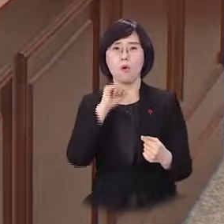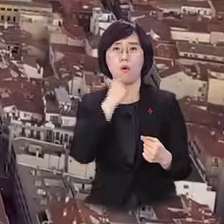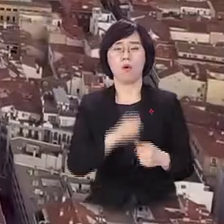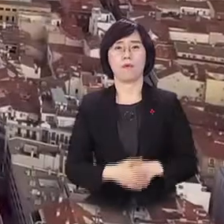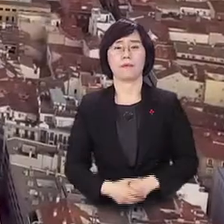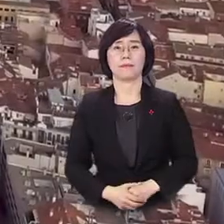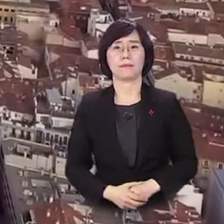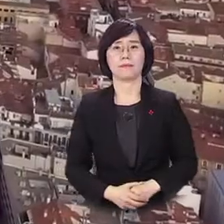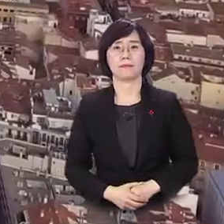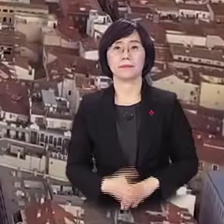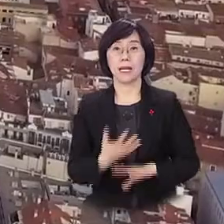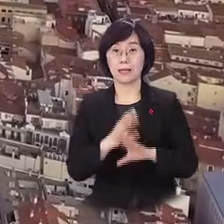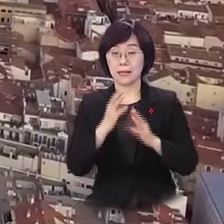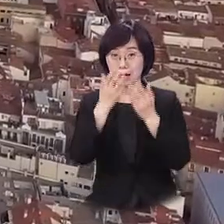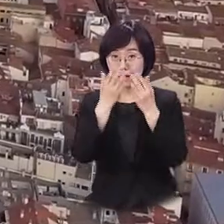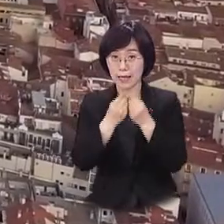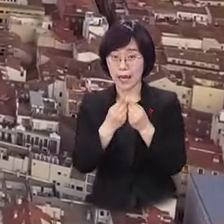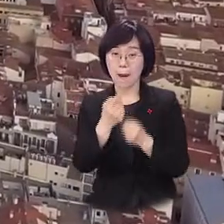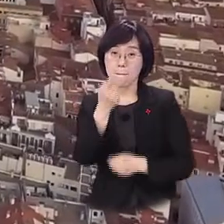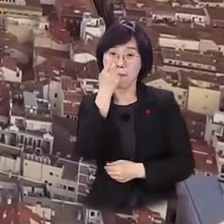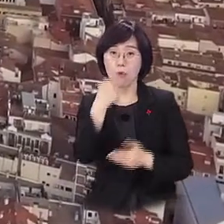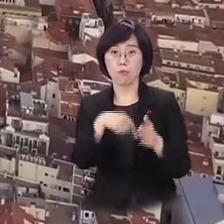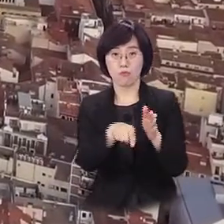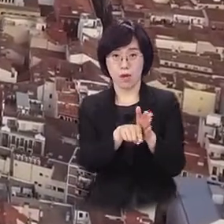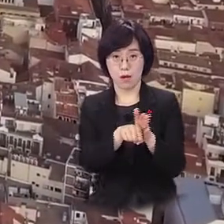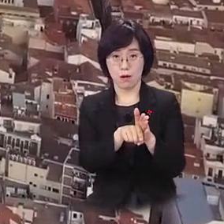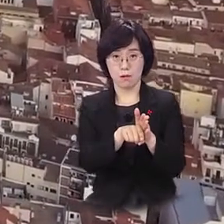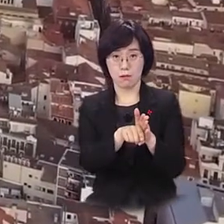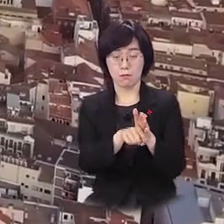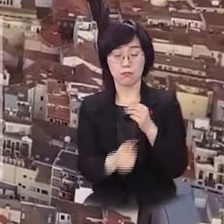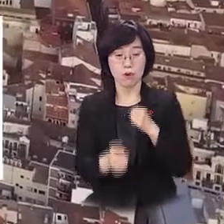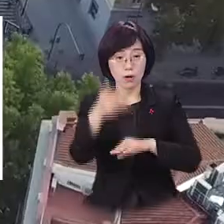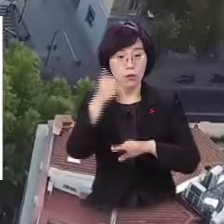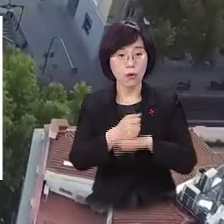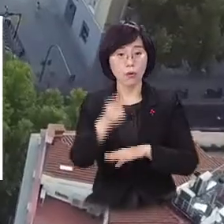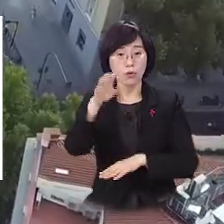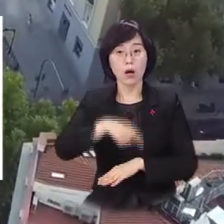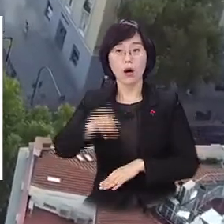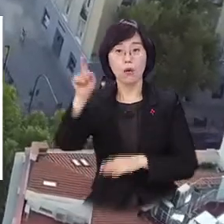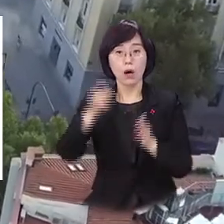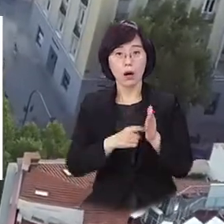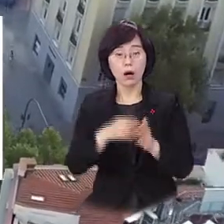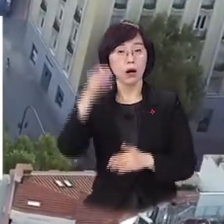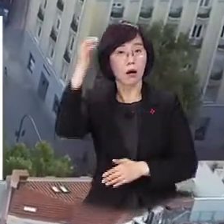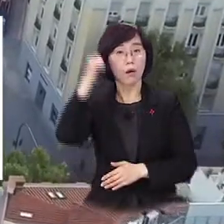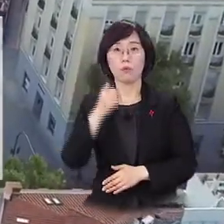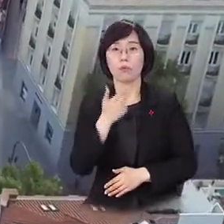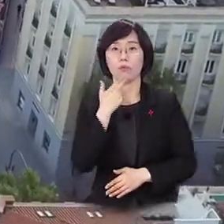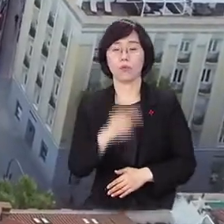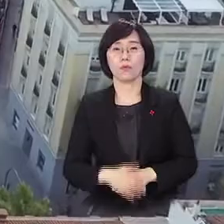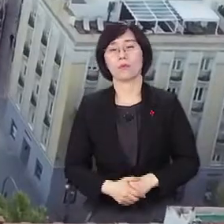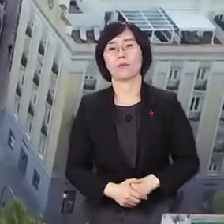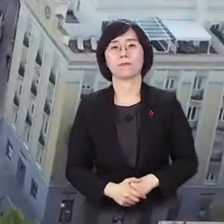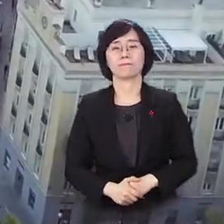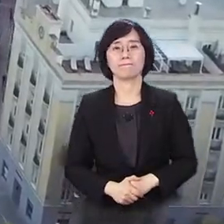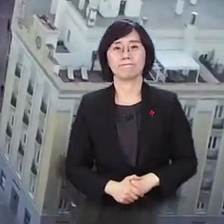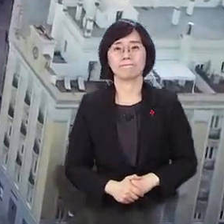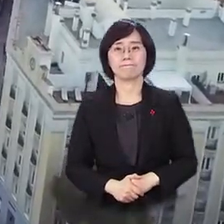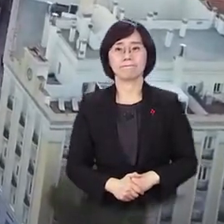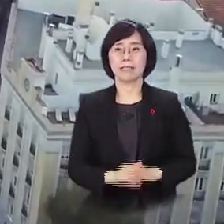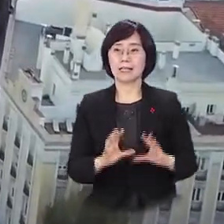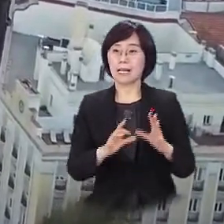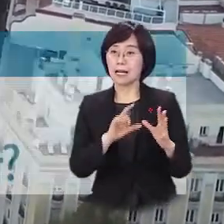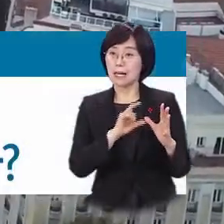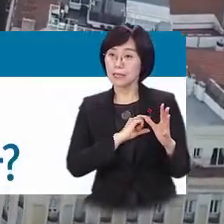없습니다. 해외 사례를 벤치마킹 하겠다더니 정작 어디를 갔는지 기억도 흐릿합니다.